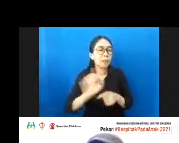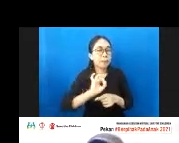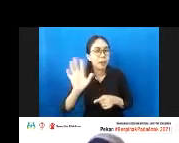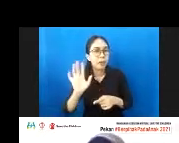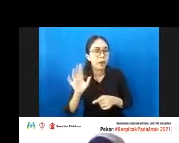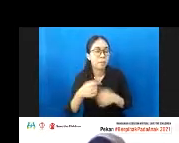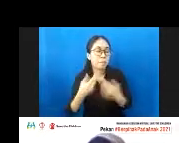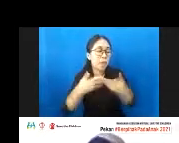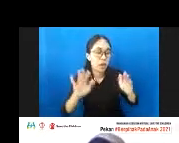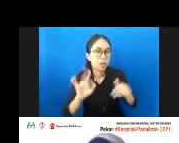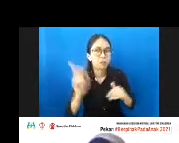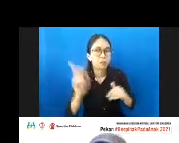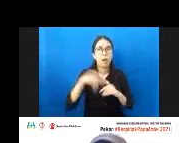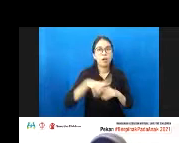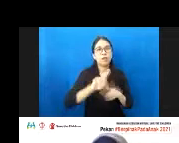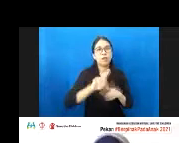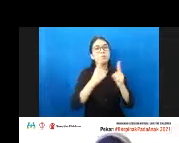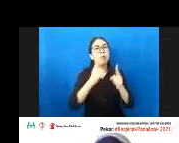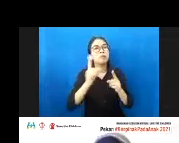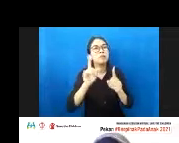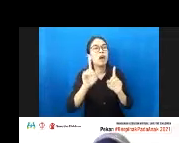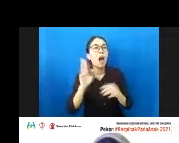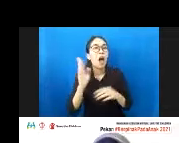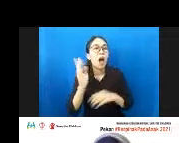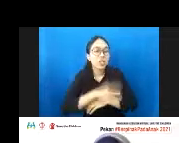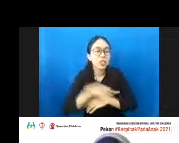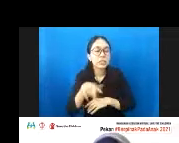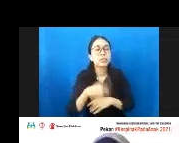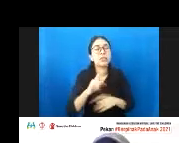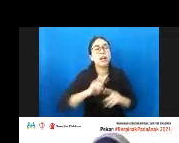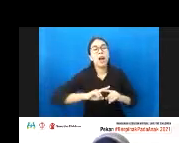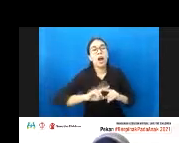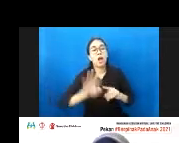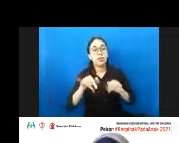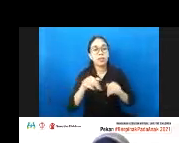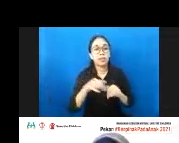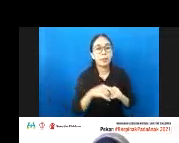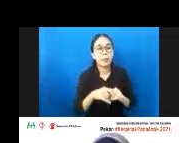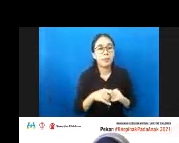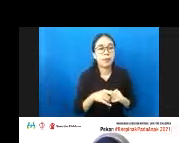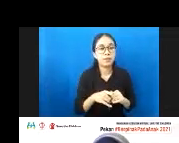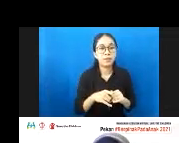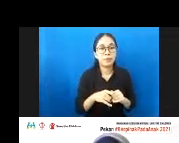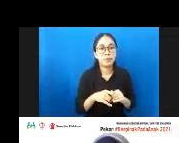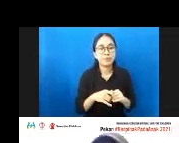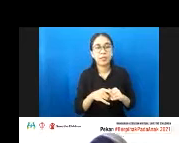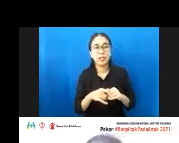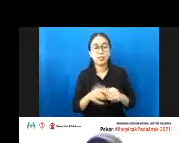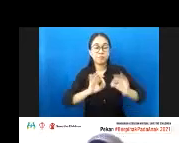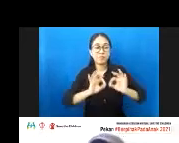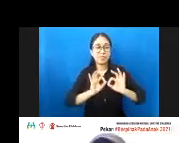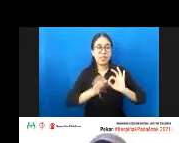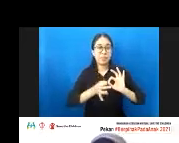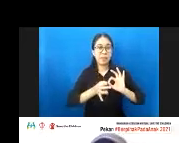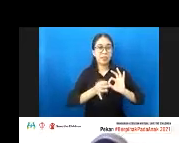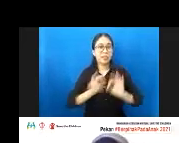sampai 11 hari kita harus meninggalkan puskesmas. Kalau dengan Kalakarya, apalagi di puskesmas sendiri itu lebih gampang kita